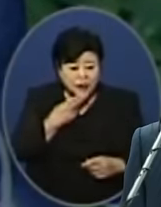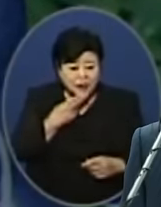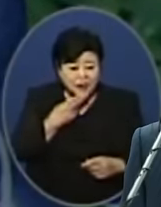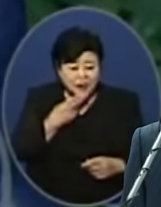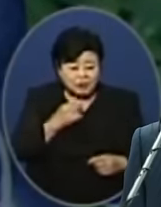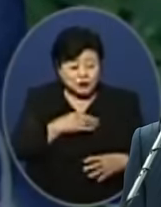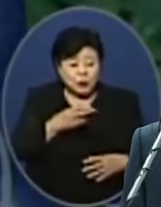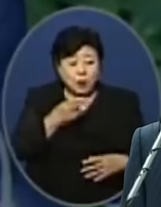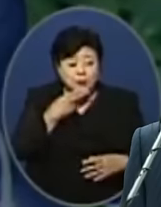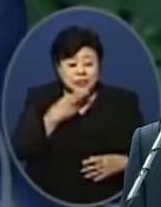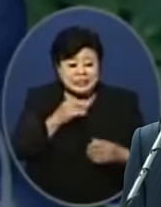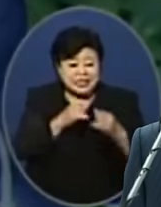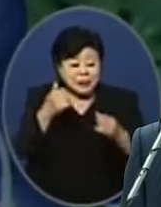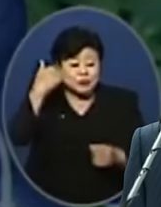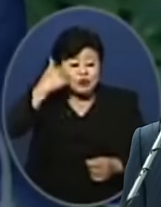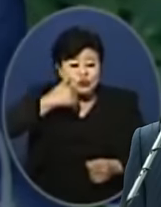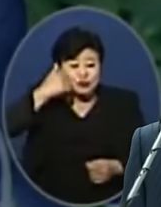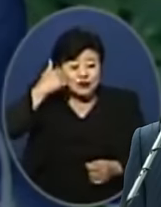두려움이